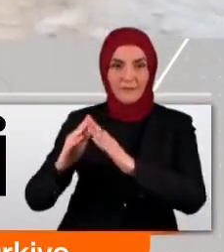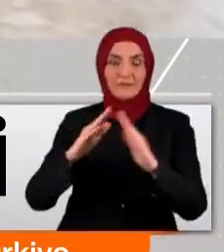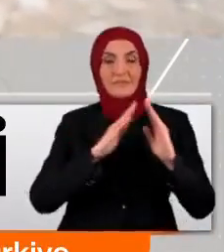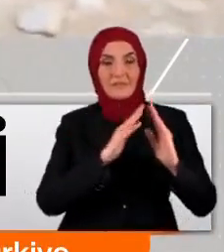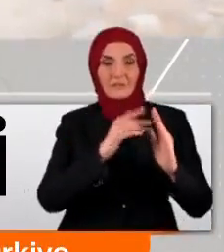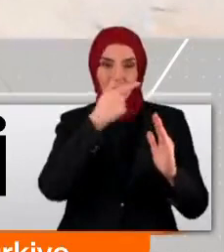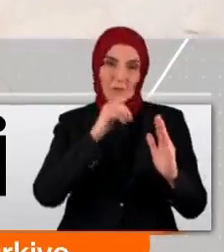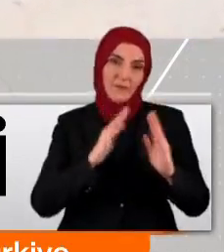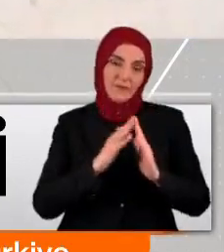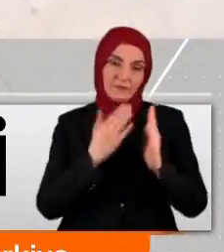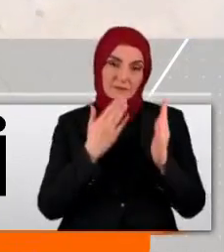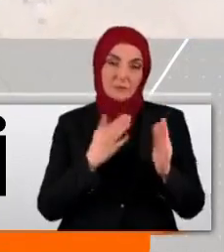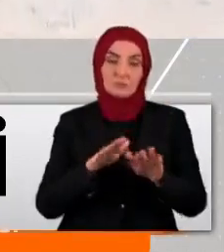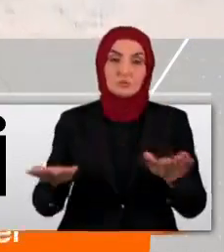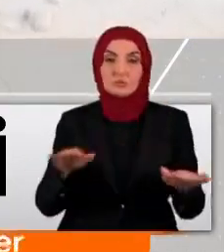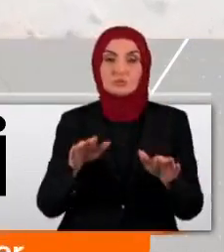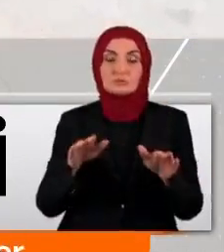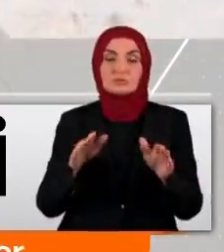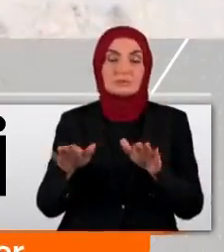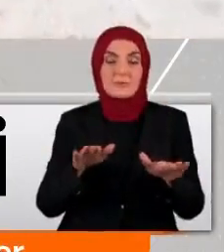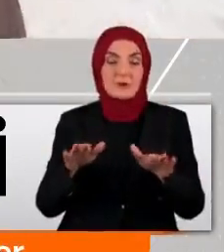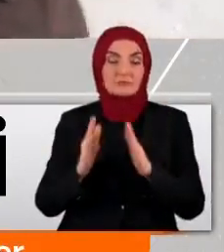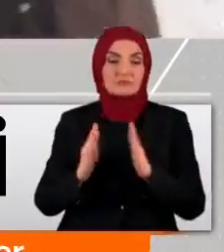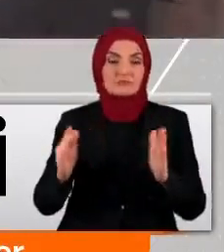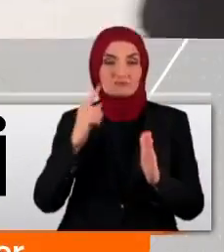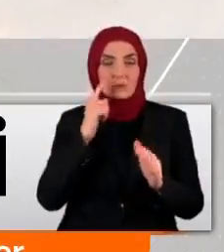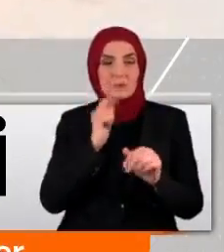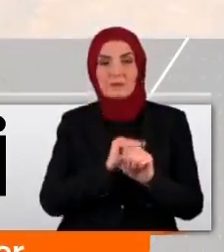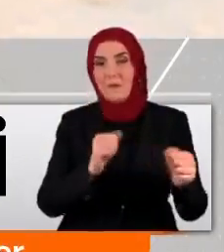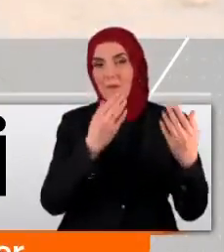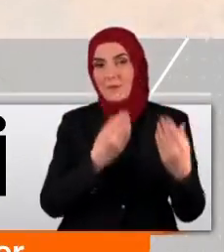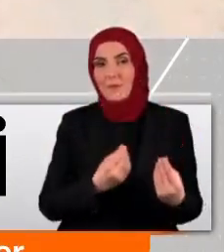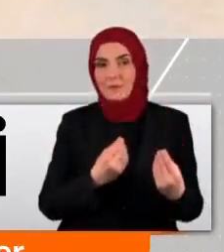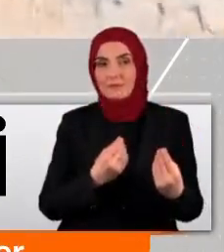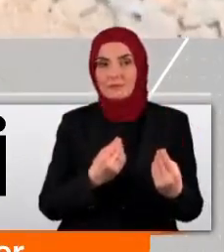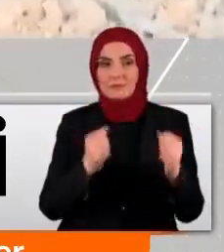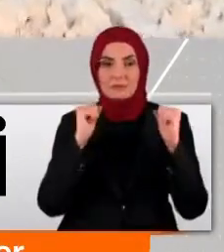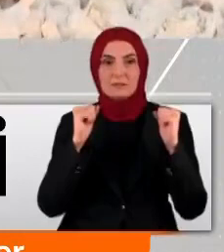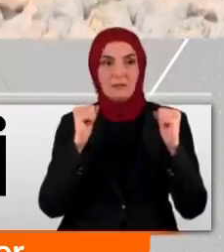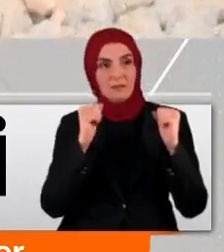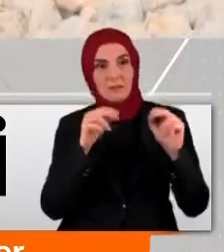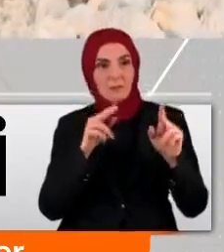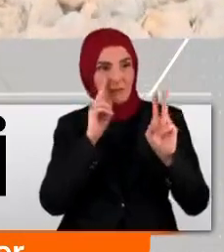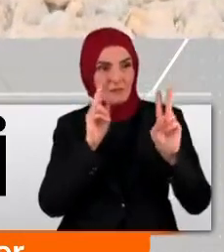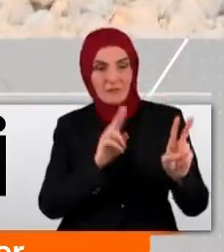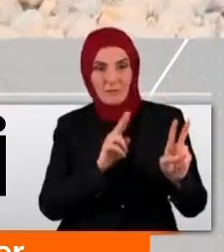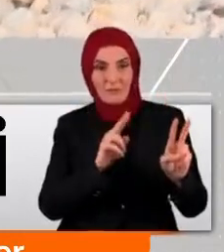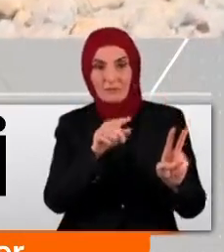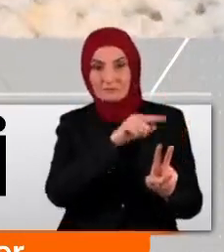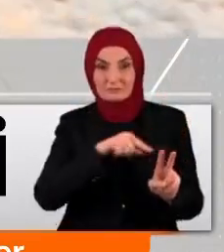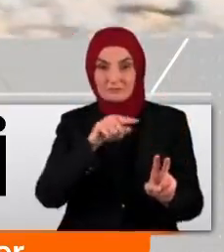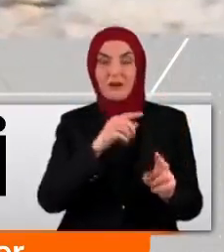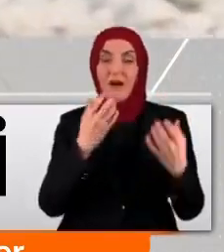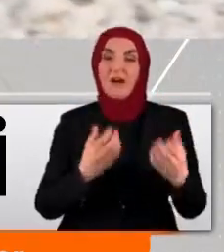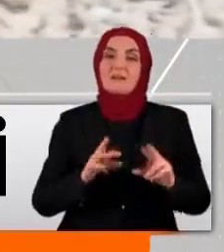depremle birlikte büyük zarar gördü. Ayakta kalan birkaç bina var ama onlarda da ağır hasar var. Ve